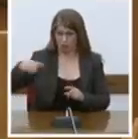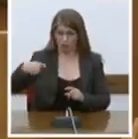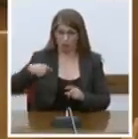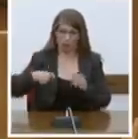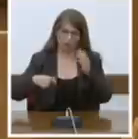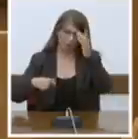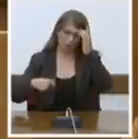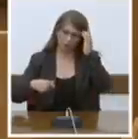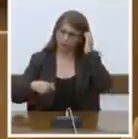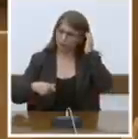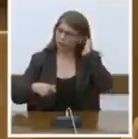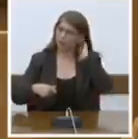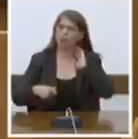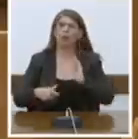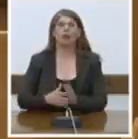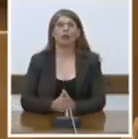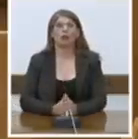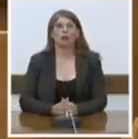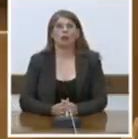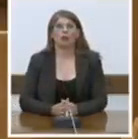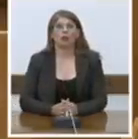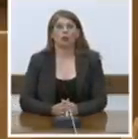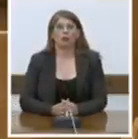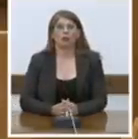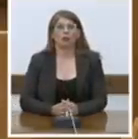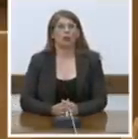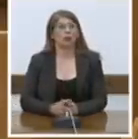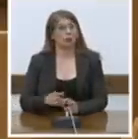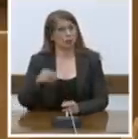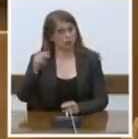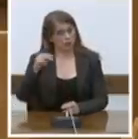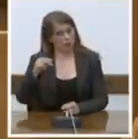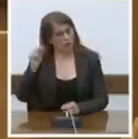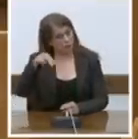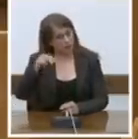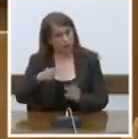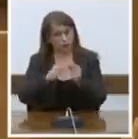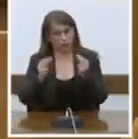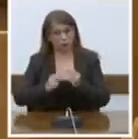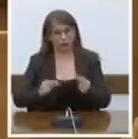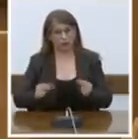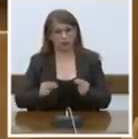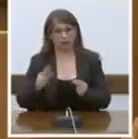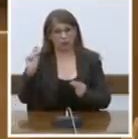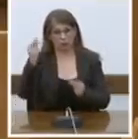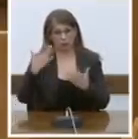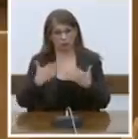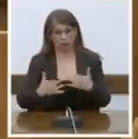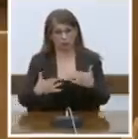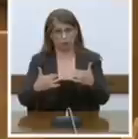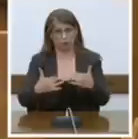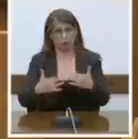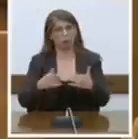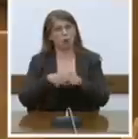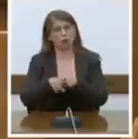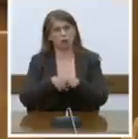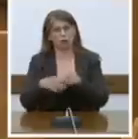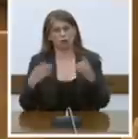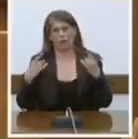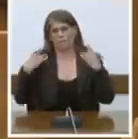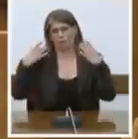με αξιοποίηση των πορισμάτων της Βουλής που αφορούν την αποκήρυξη του